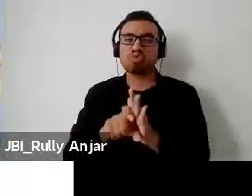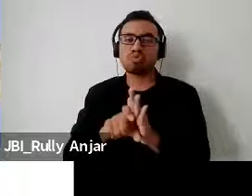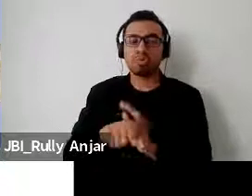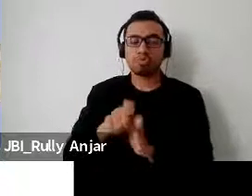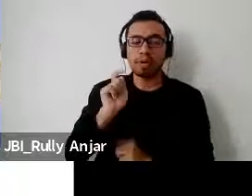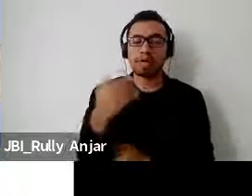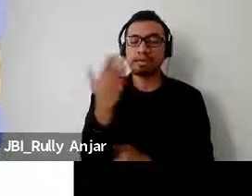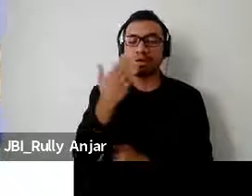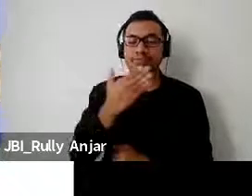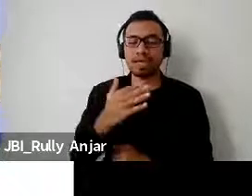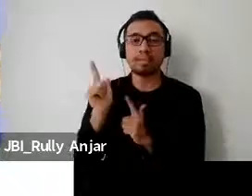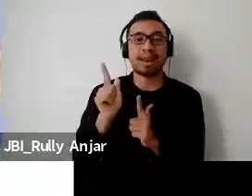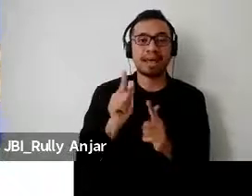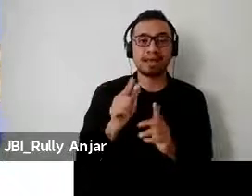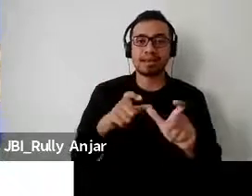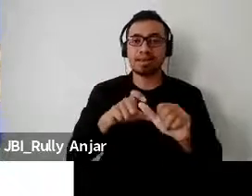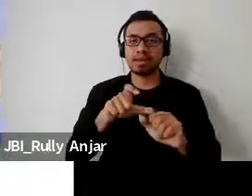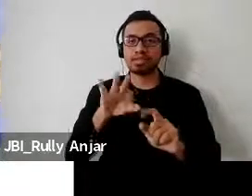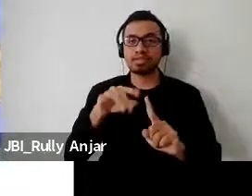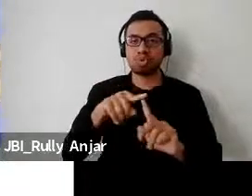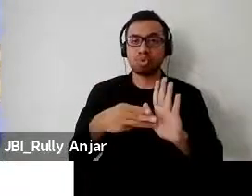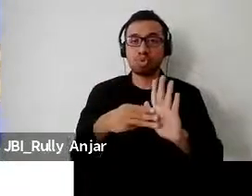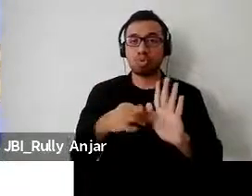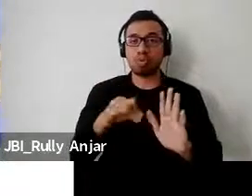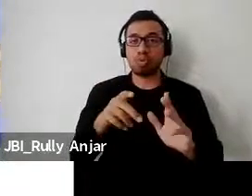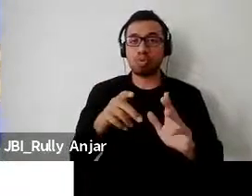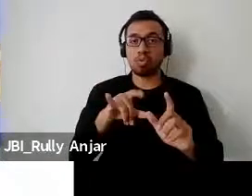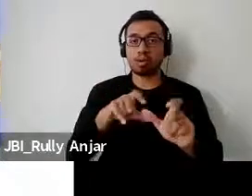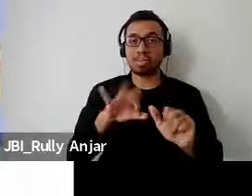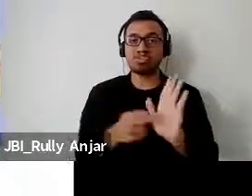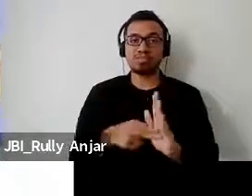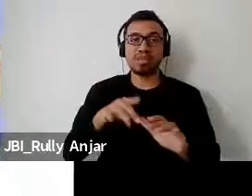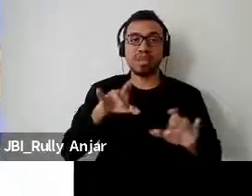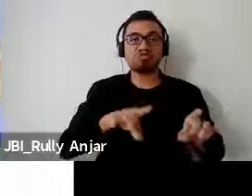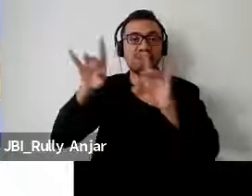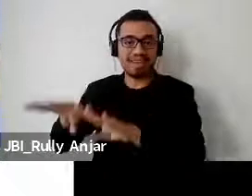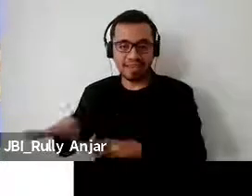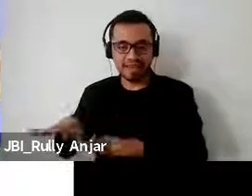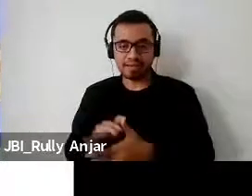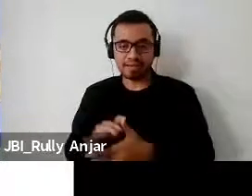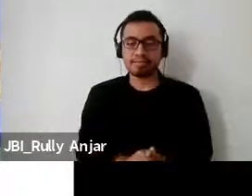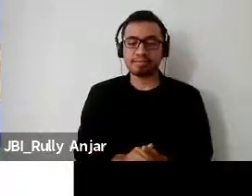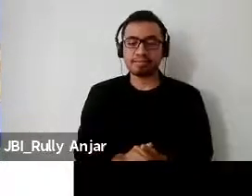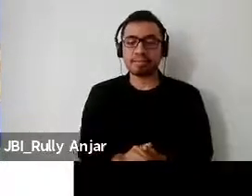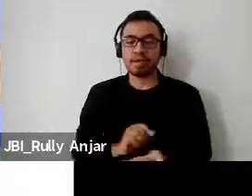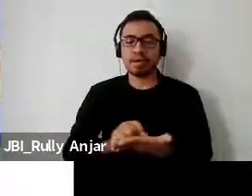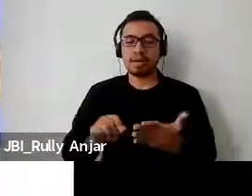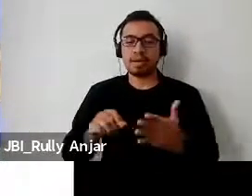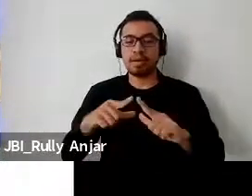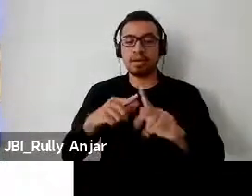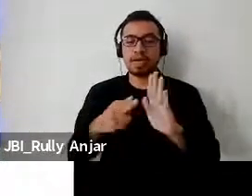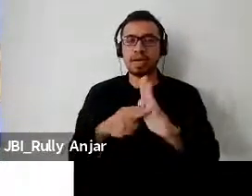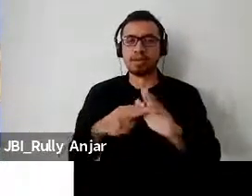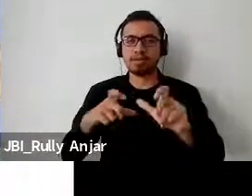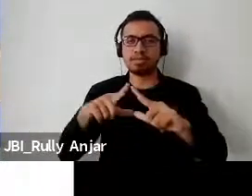di Australia. Scott Morrison di Australia itu beberapa kali menyebut tentang ANZAC ya. ANZAC itu Australian and New Zealand